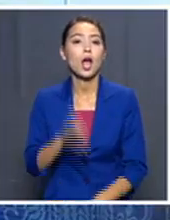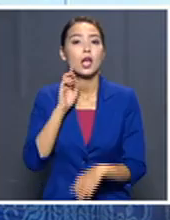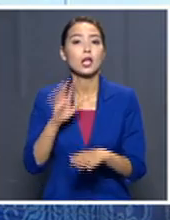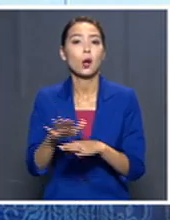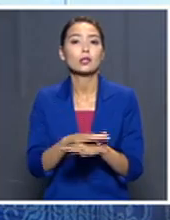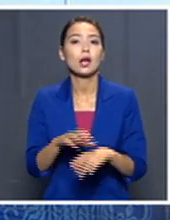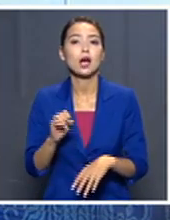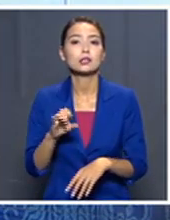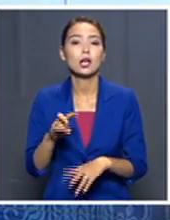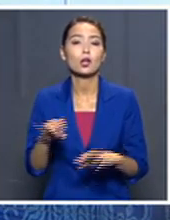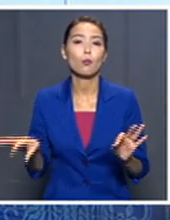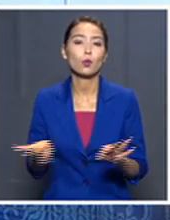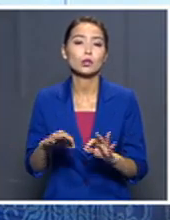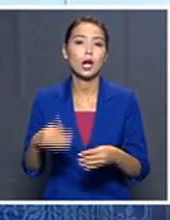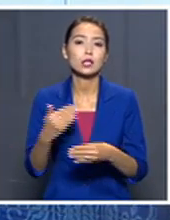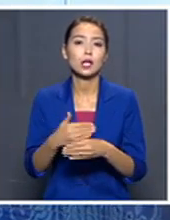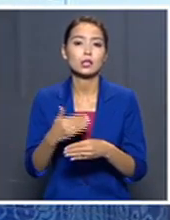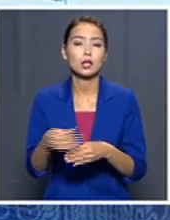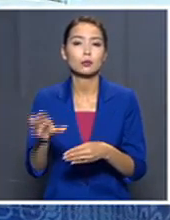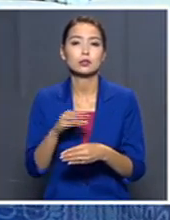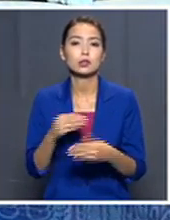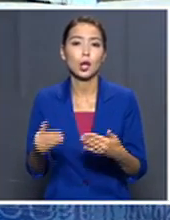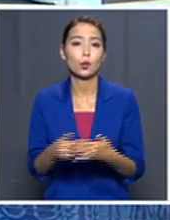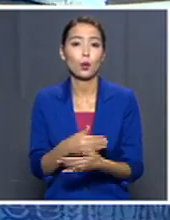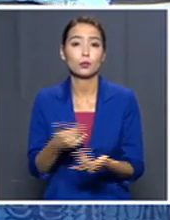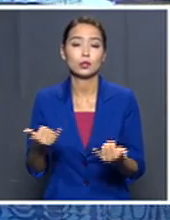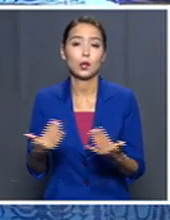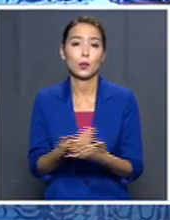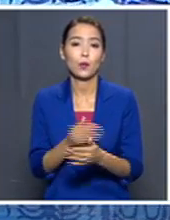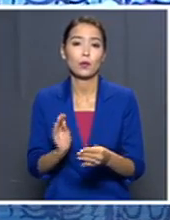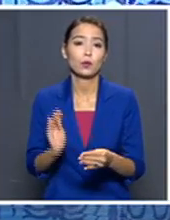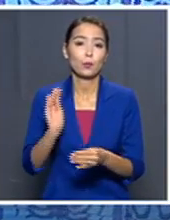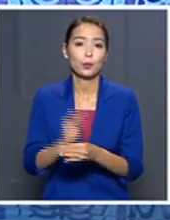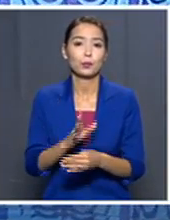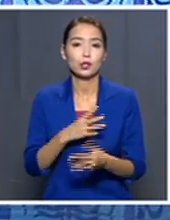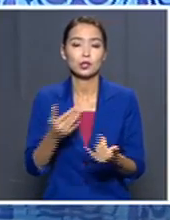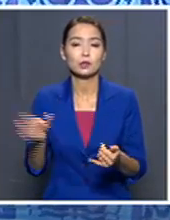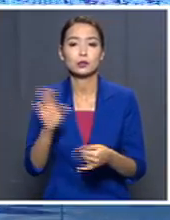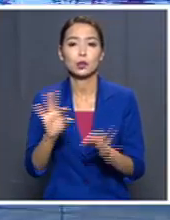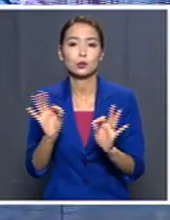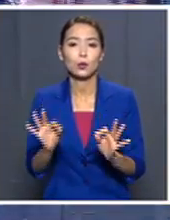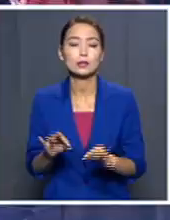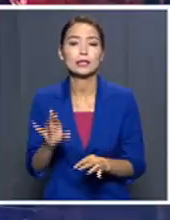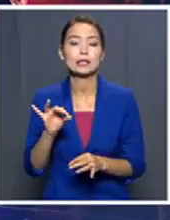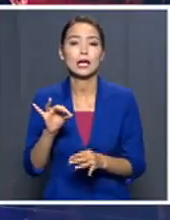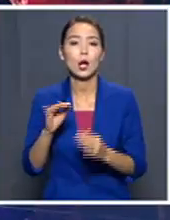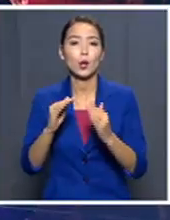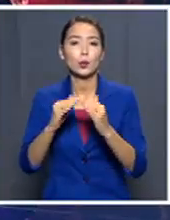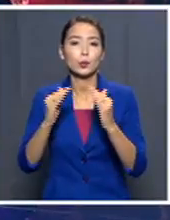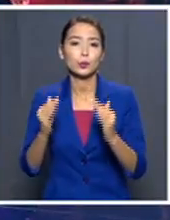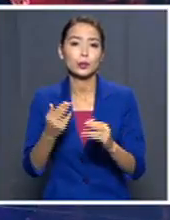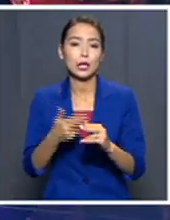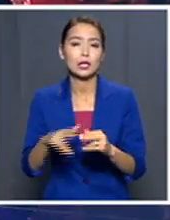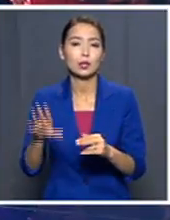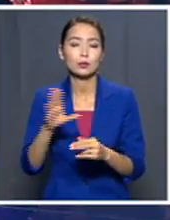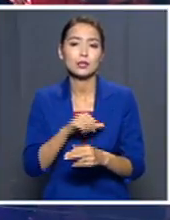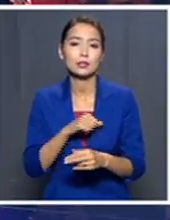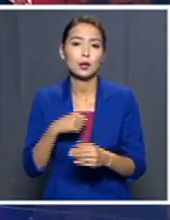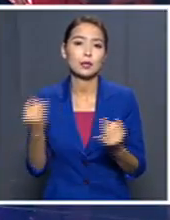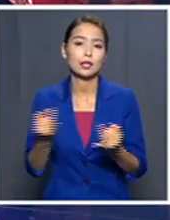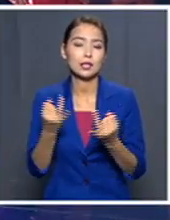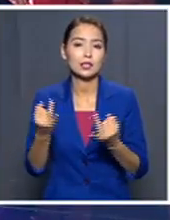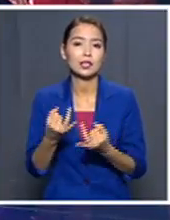Елордалық Астана мюзикл театрының репертуарына тағы бір керемет туынды қосылды. Бұл жолы өнерпаздар киіз үй ішінде өрбитін әсерлі